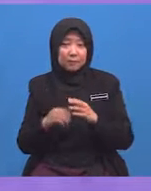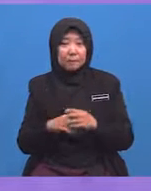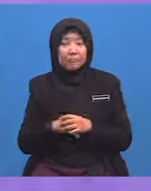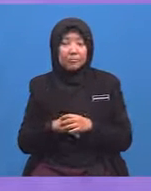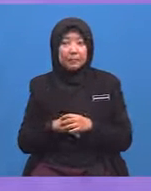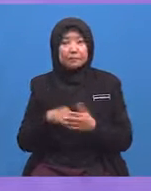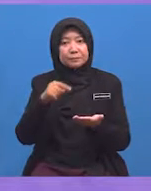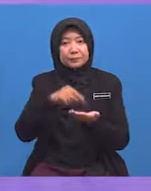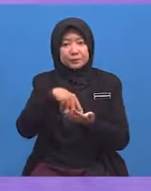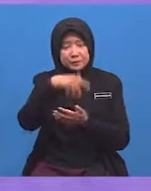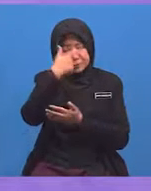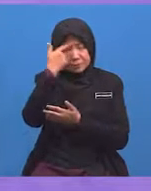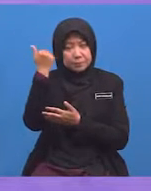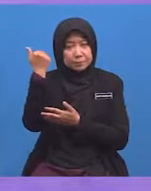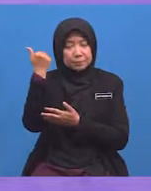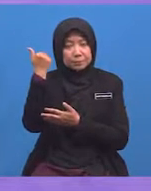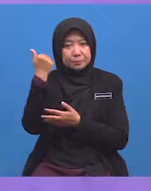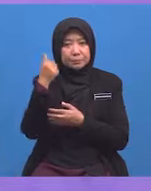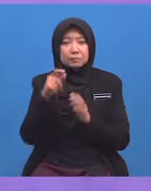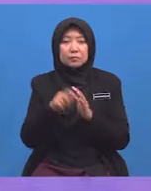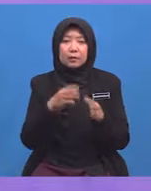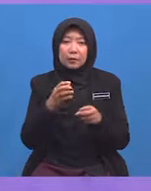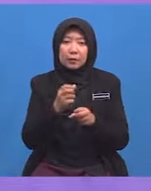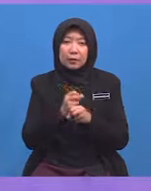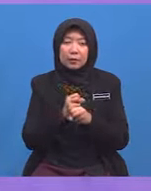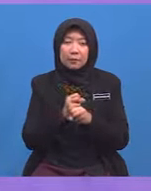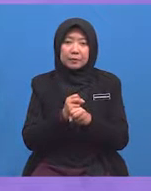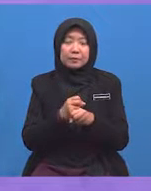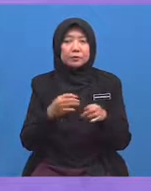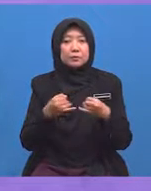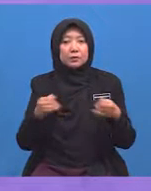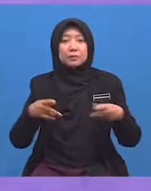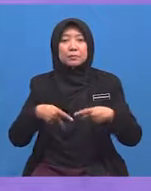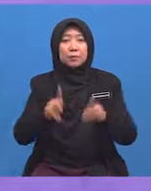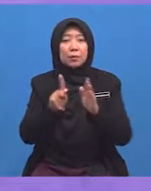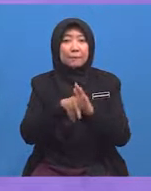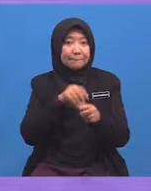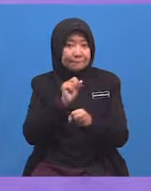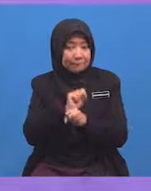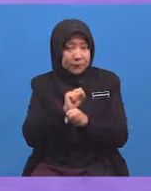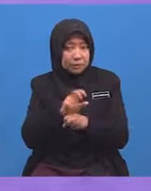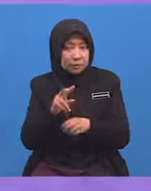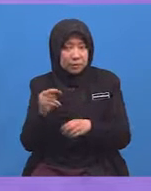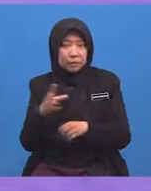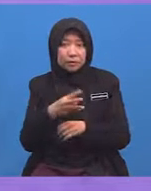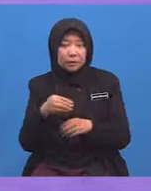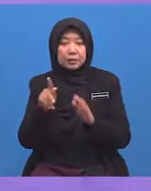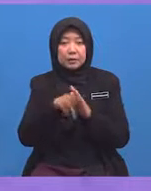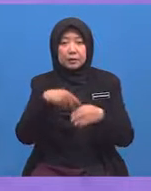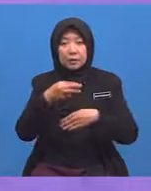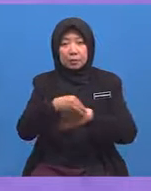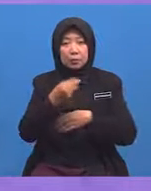Hal ini kerana terdapat pelbagai jenis peluang pekerjaan dan